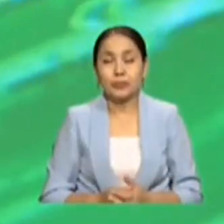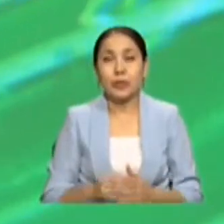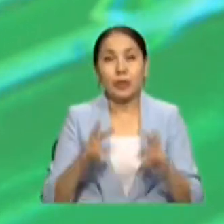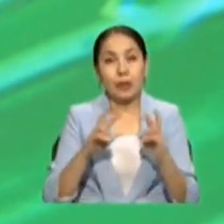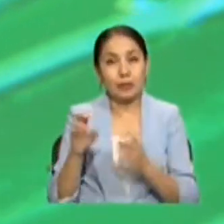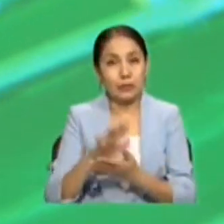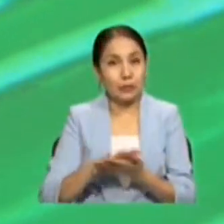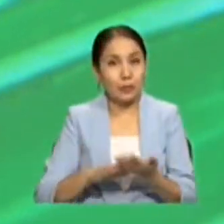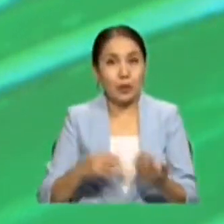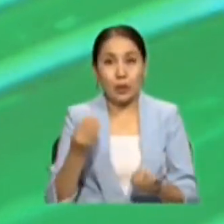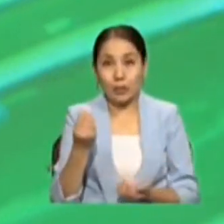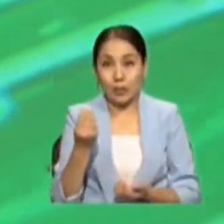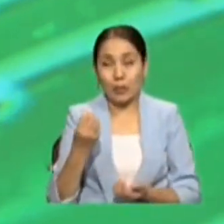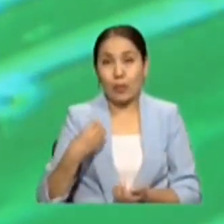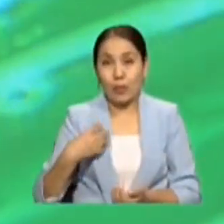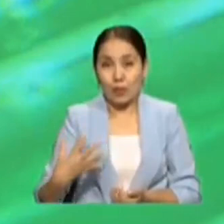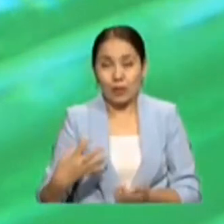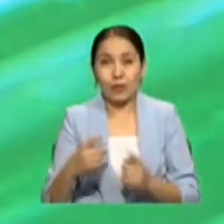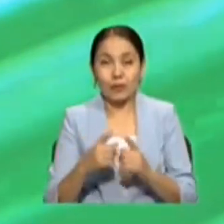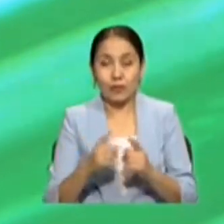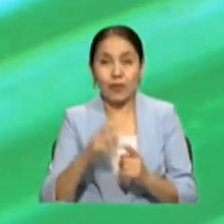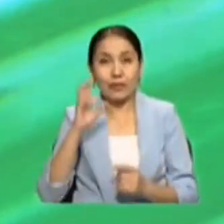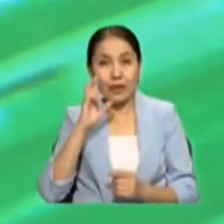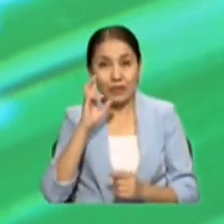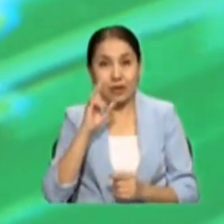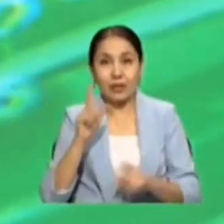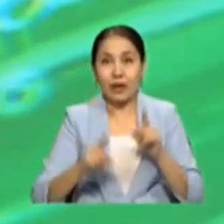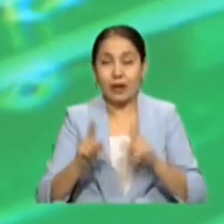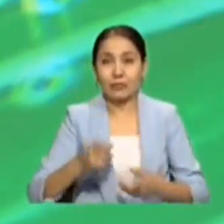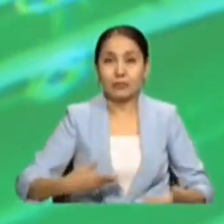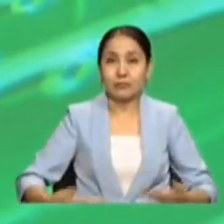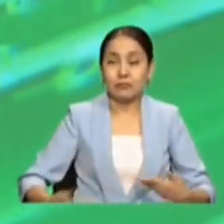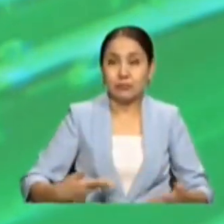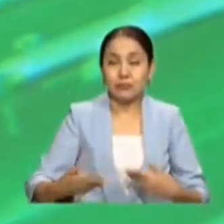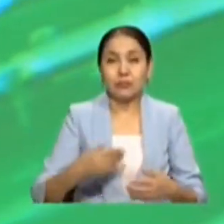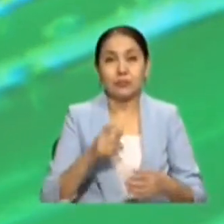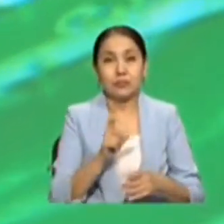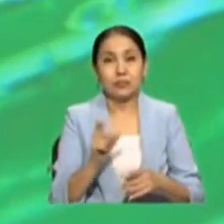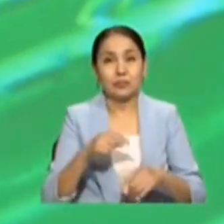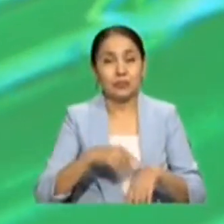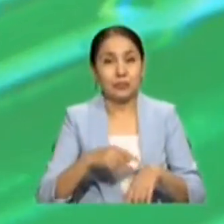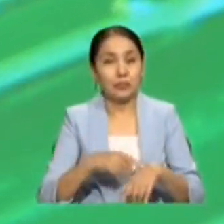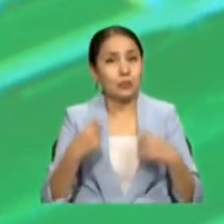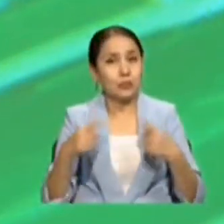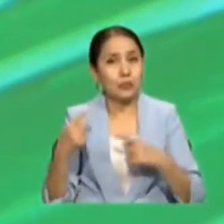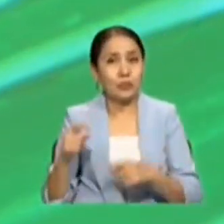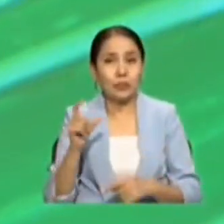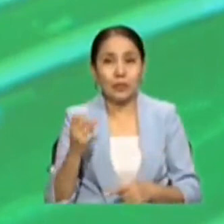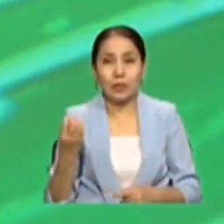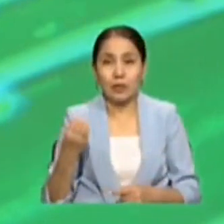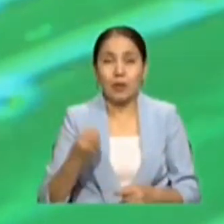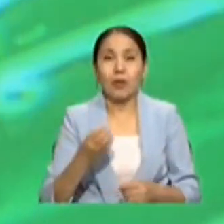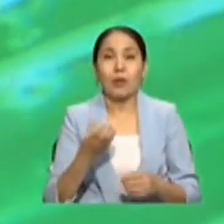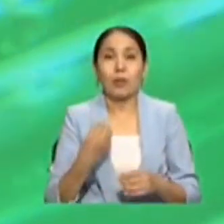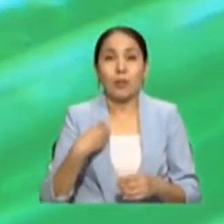Mavzu davom etadi. Pul, boylik va davlat ayrimlarning yurish-turishiga ta'sir qilsa, ayrimlarda yanada boyish istagini